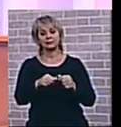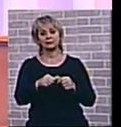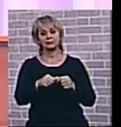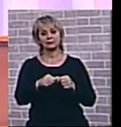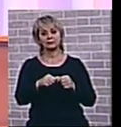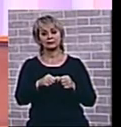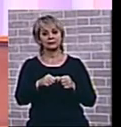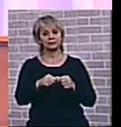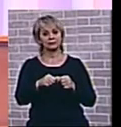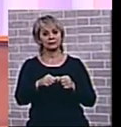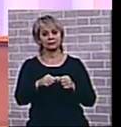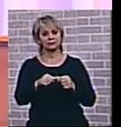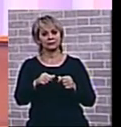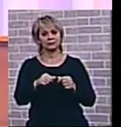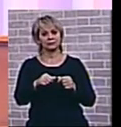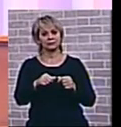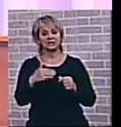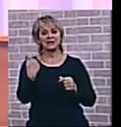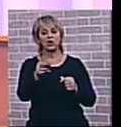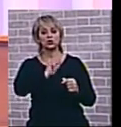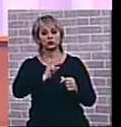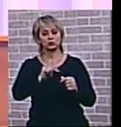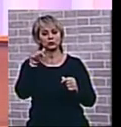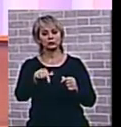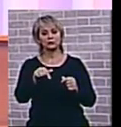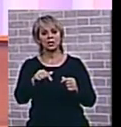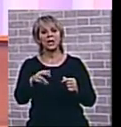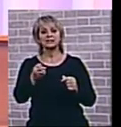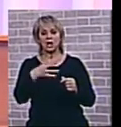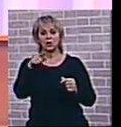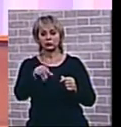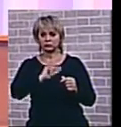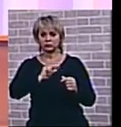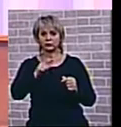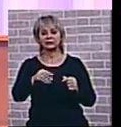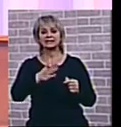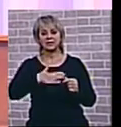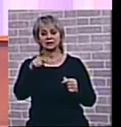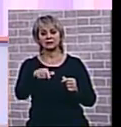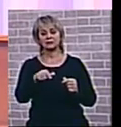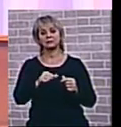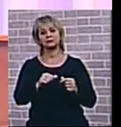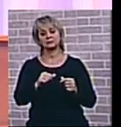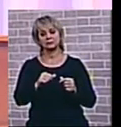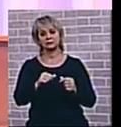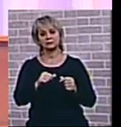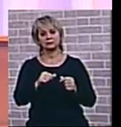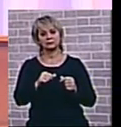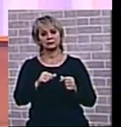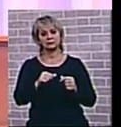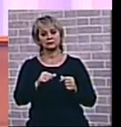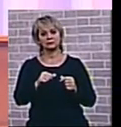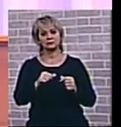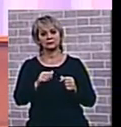труженикам, где бы вы ни работали, за ваш труд, за то, что вы вкладываете в него и талант, и сердце, и любовь. Хотел